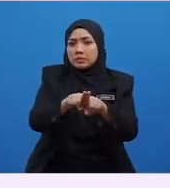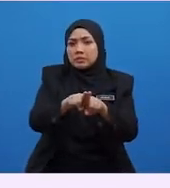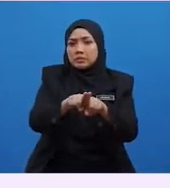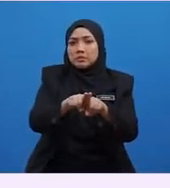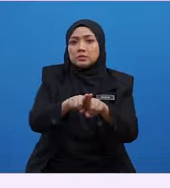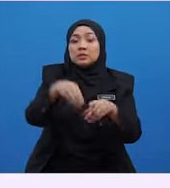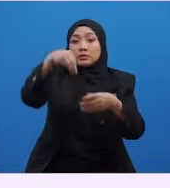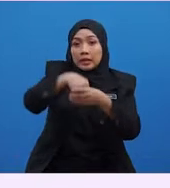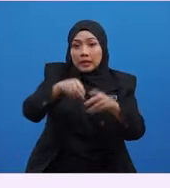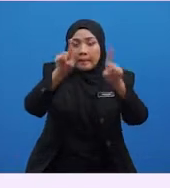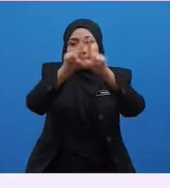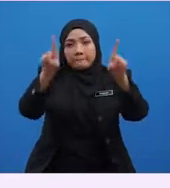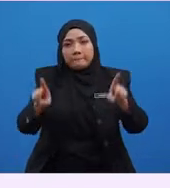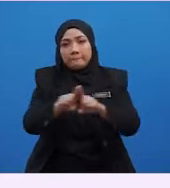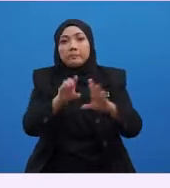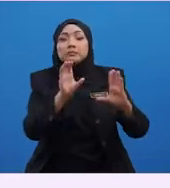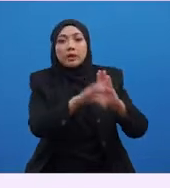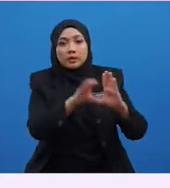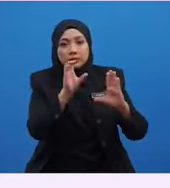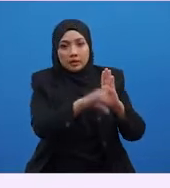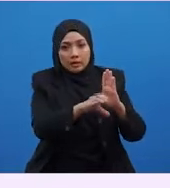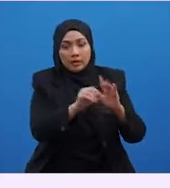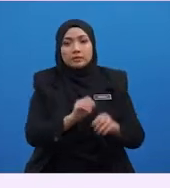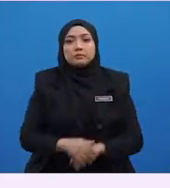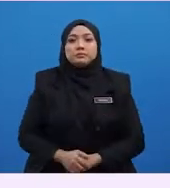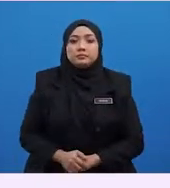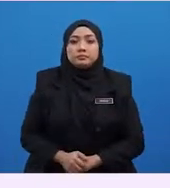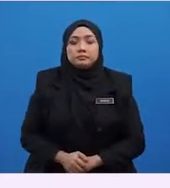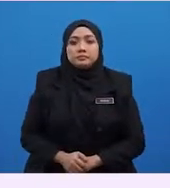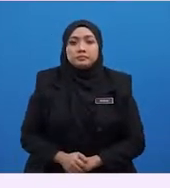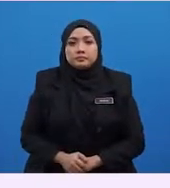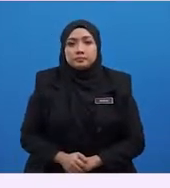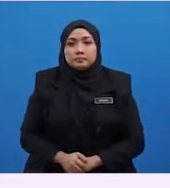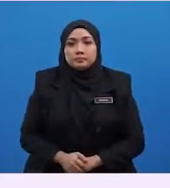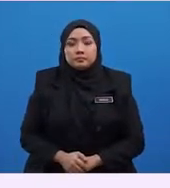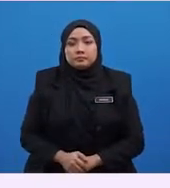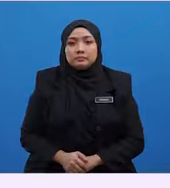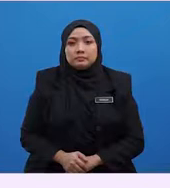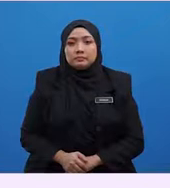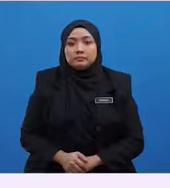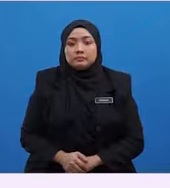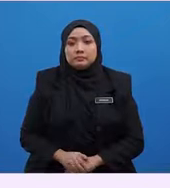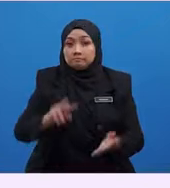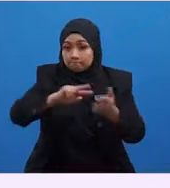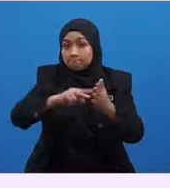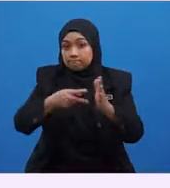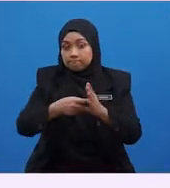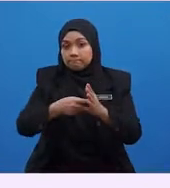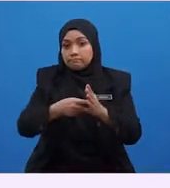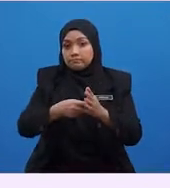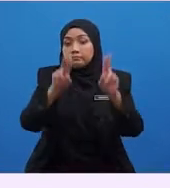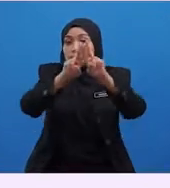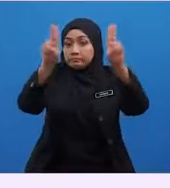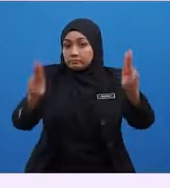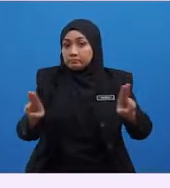dalam pangkalan data. Ini menunjukkan apabila halaman